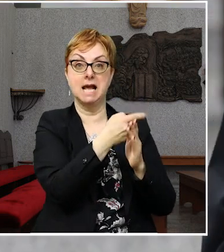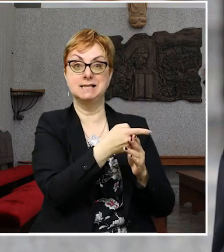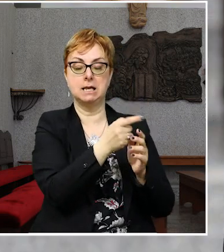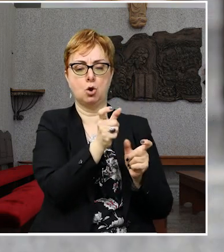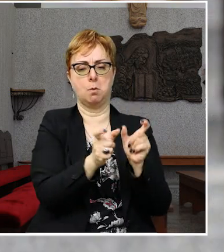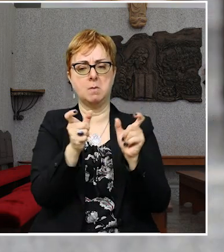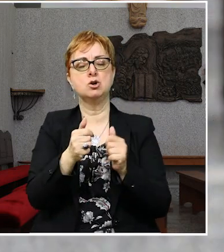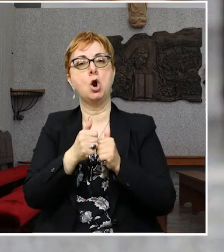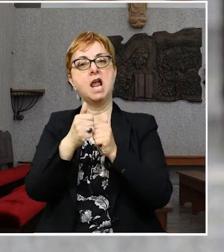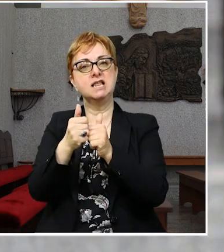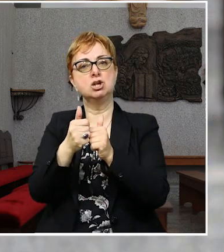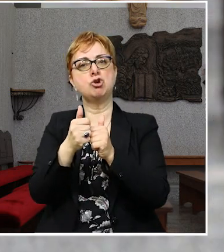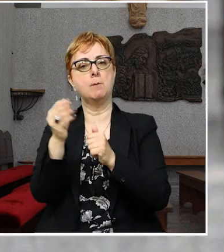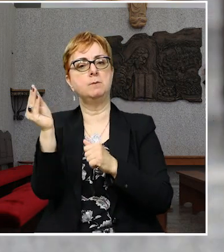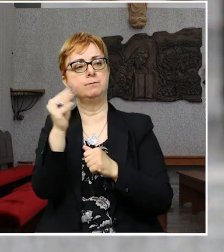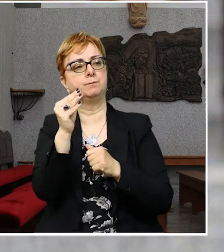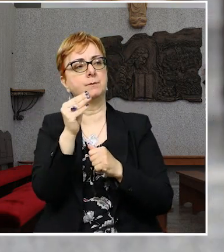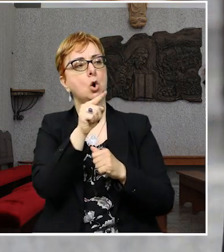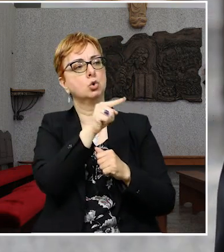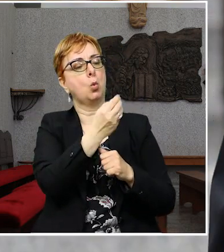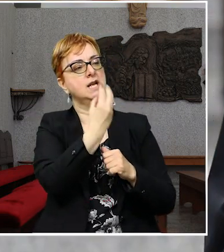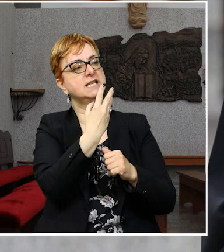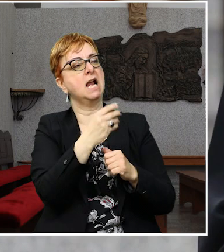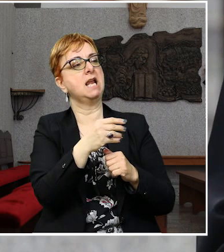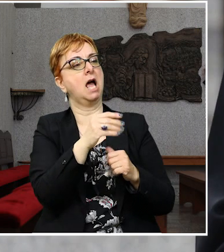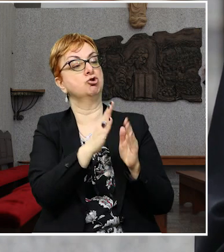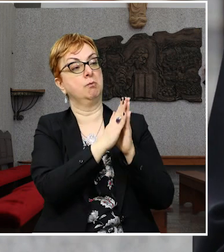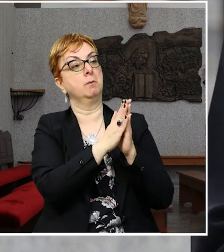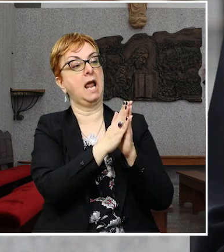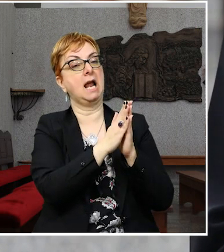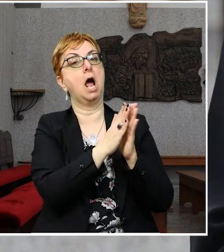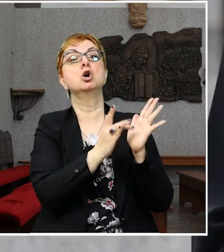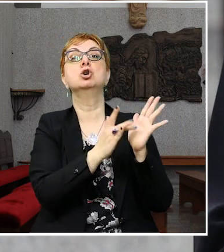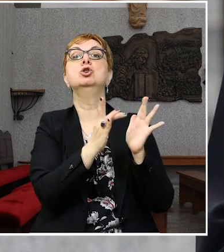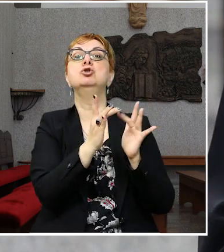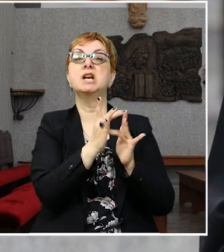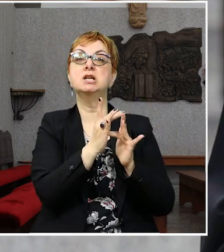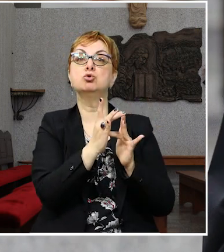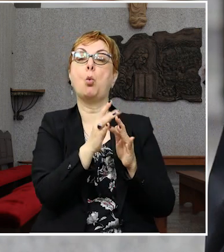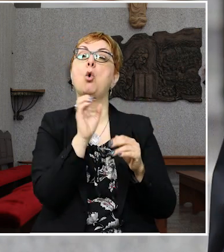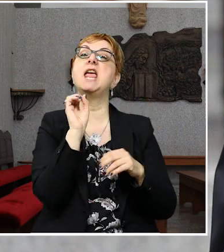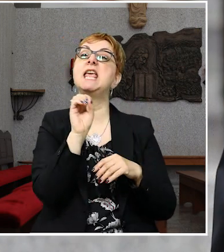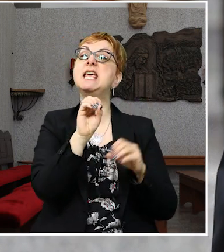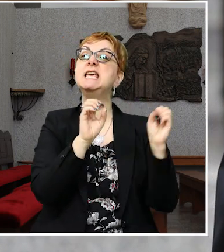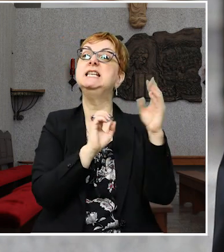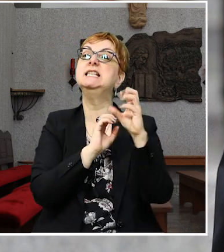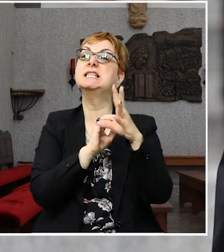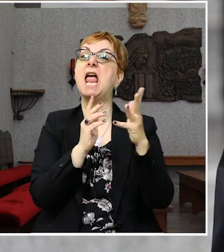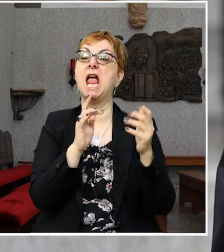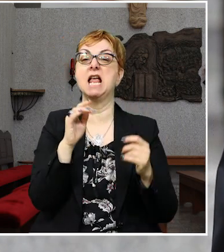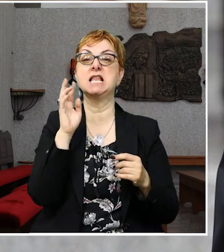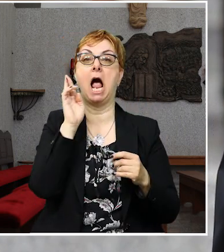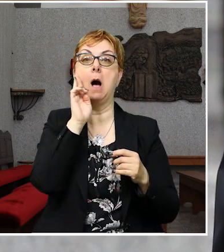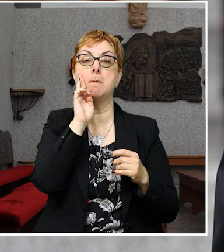Ai discepoli che domandavano: insegnaci a pregare, Gesù insegna la preghiera del Padre nostro,